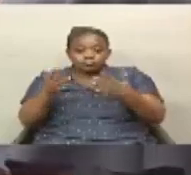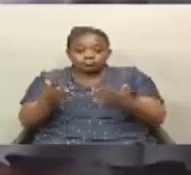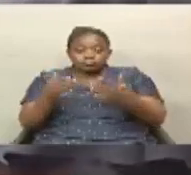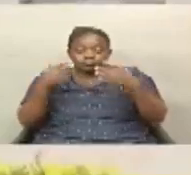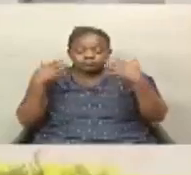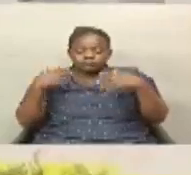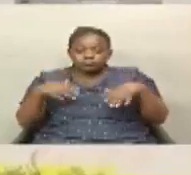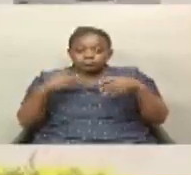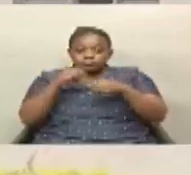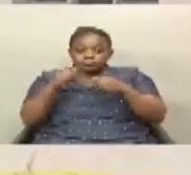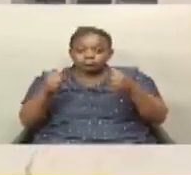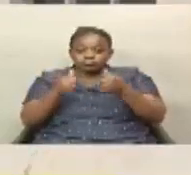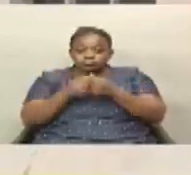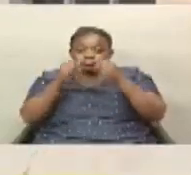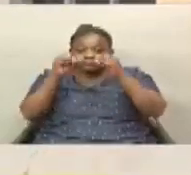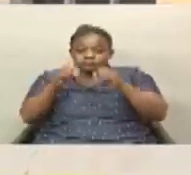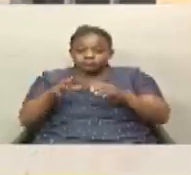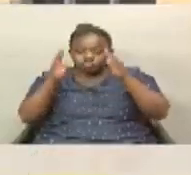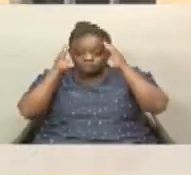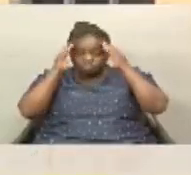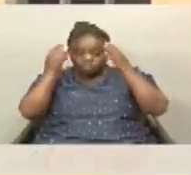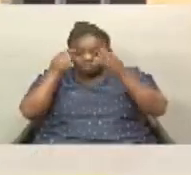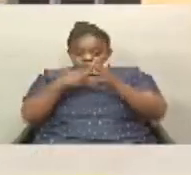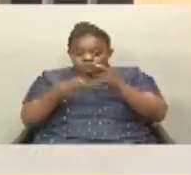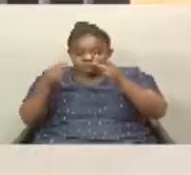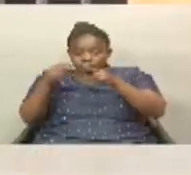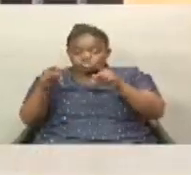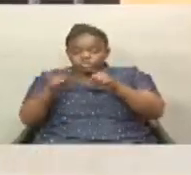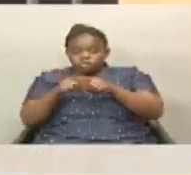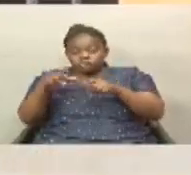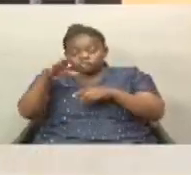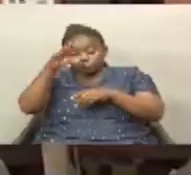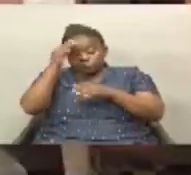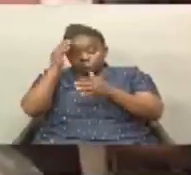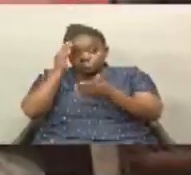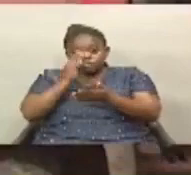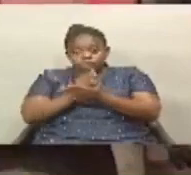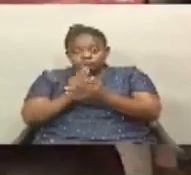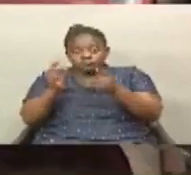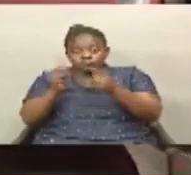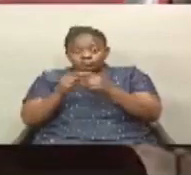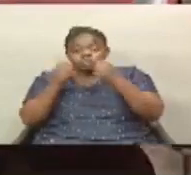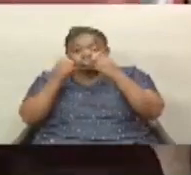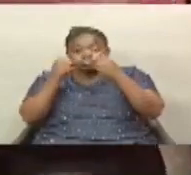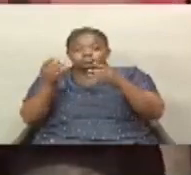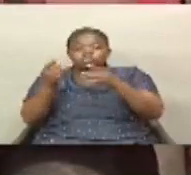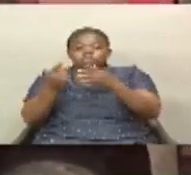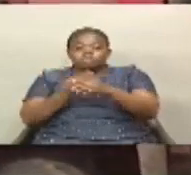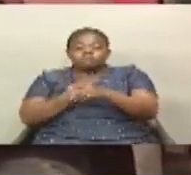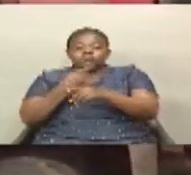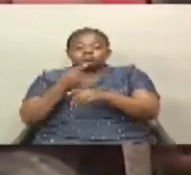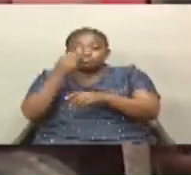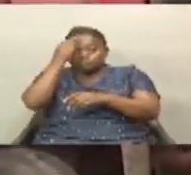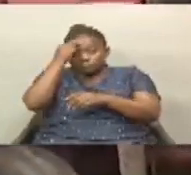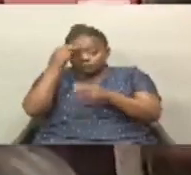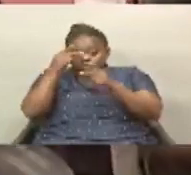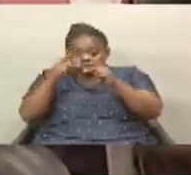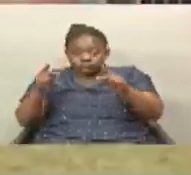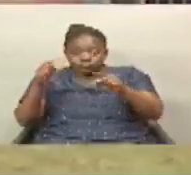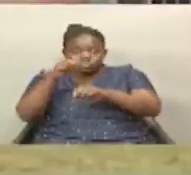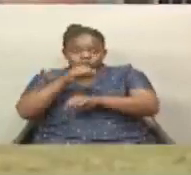gyakabenje abasomesa bo tebannamanyi kiddako ng'ebyokusoma bikyayimiridde nga bakutegeeza ddi abayizi lwe banaddamu